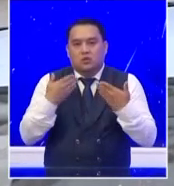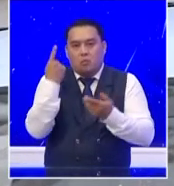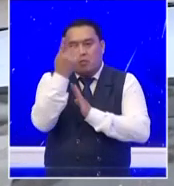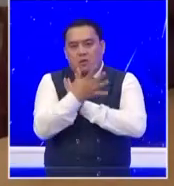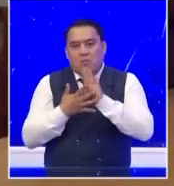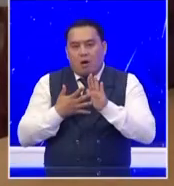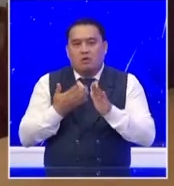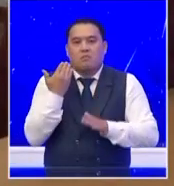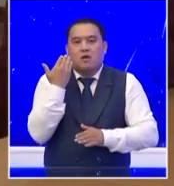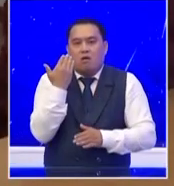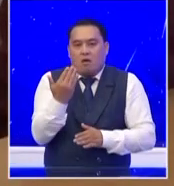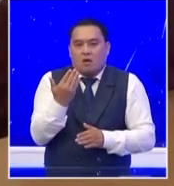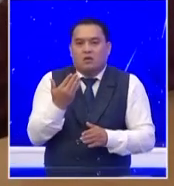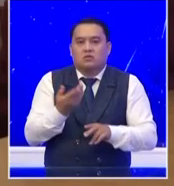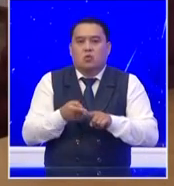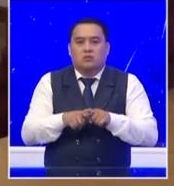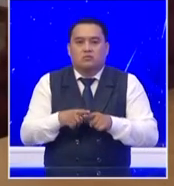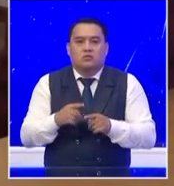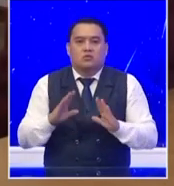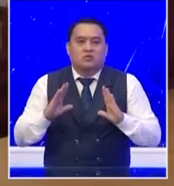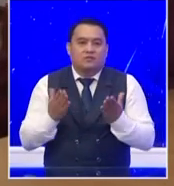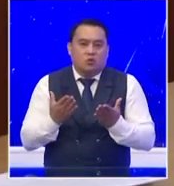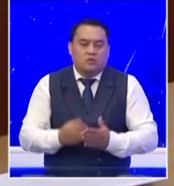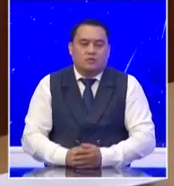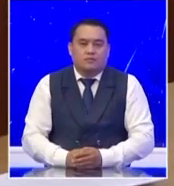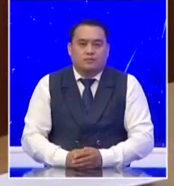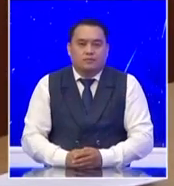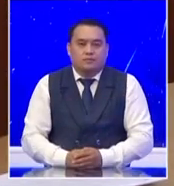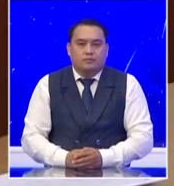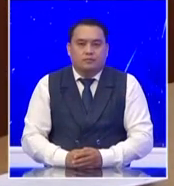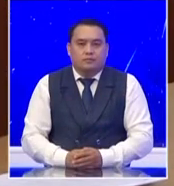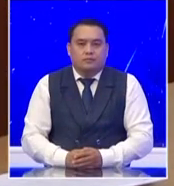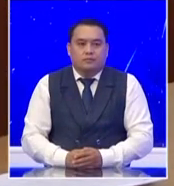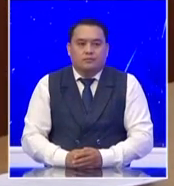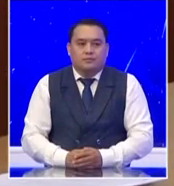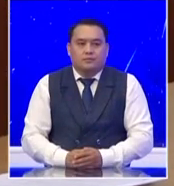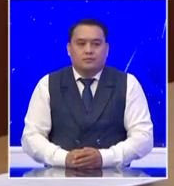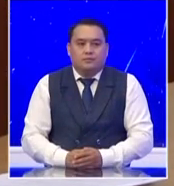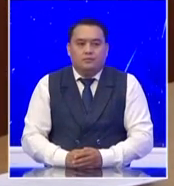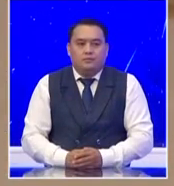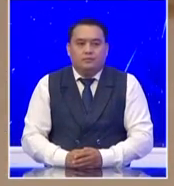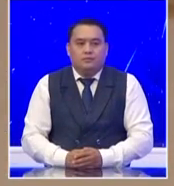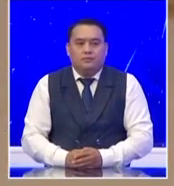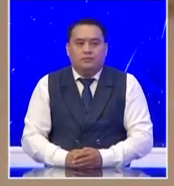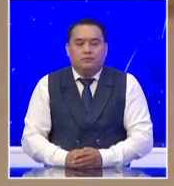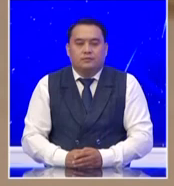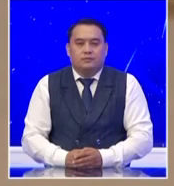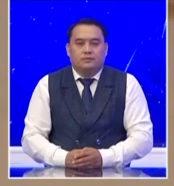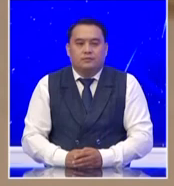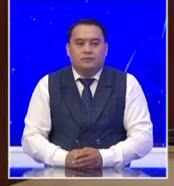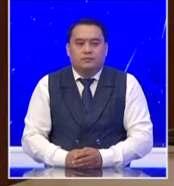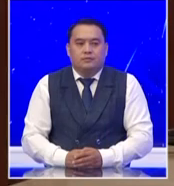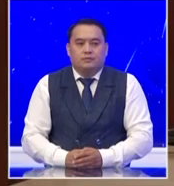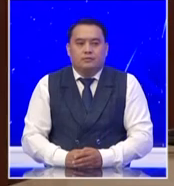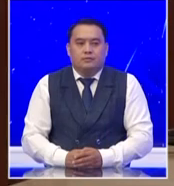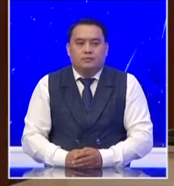отнестись с пониманием к эпидемиологической ситуации и сохранять спокойствие. Людей страх, и они хотят все это